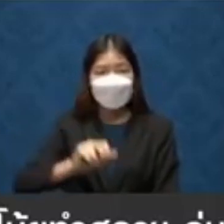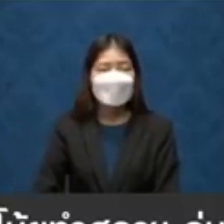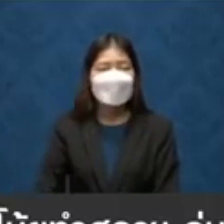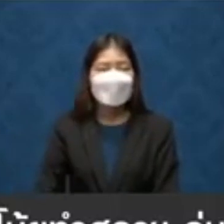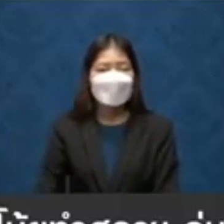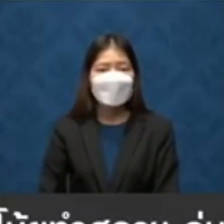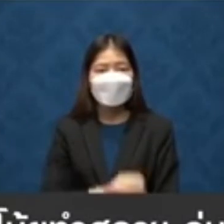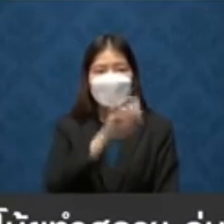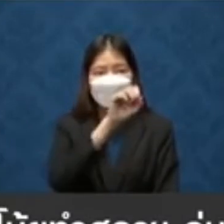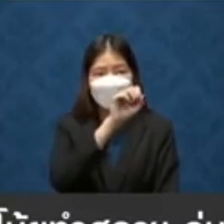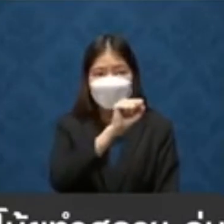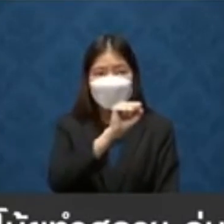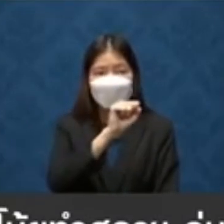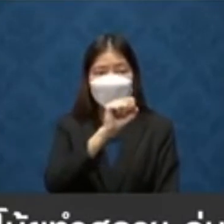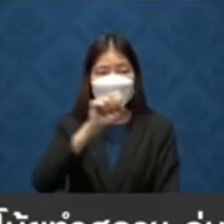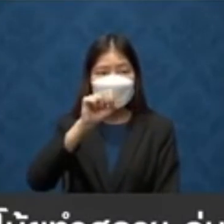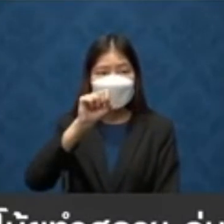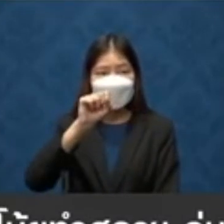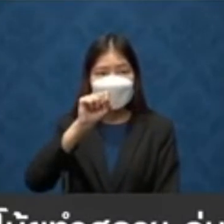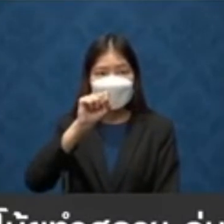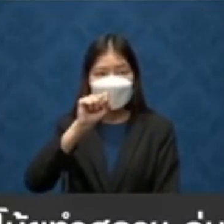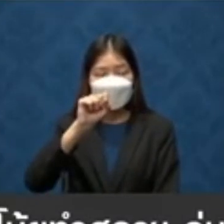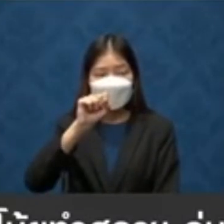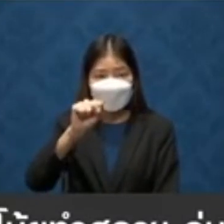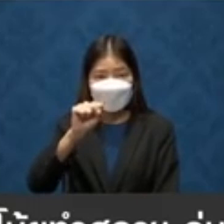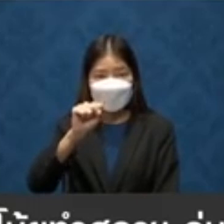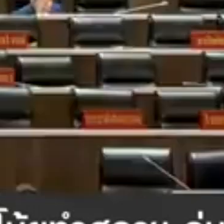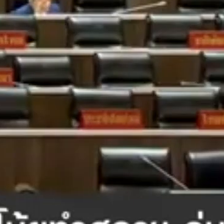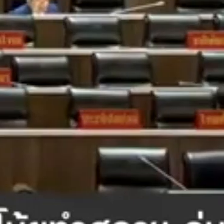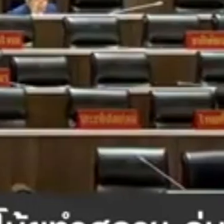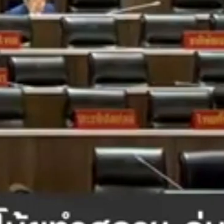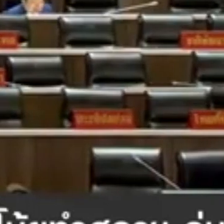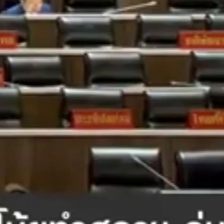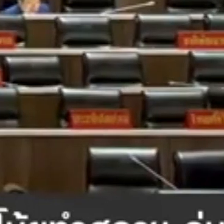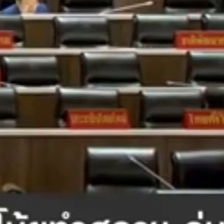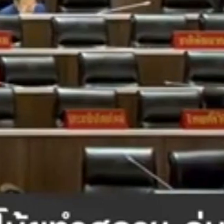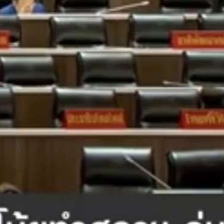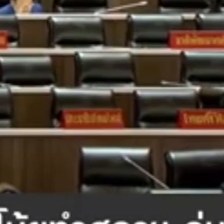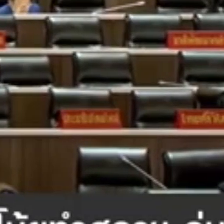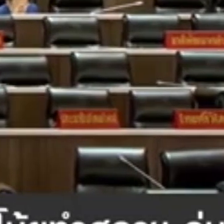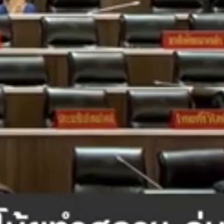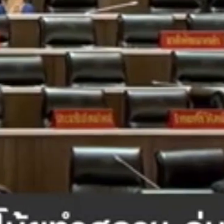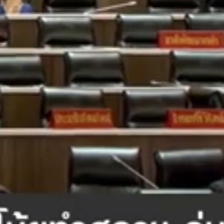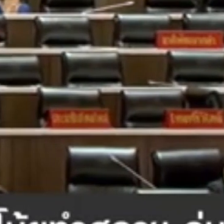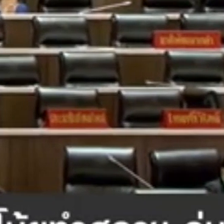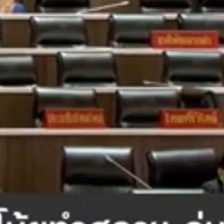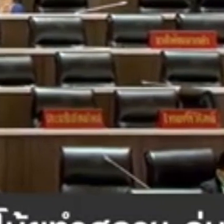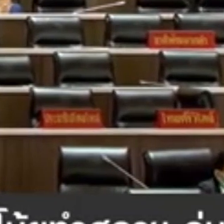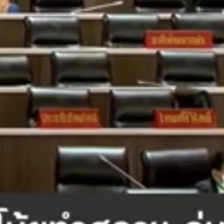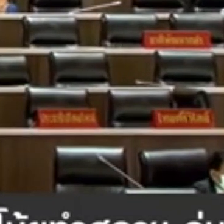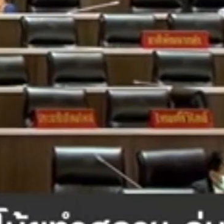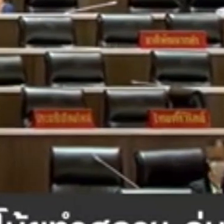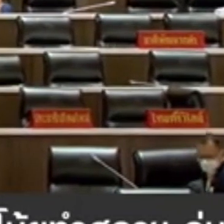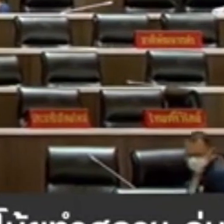31งดออกเสียง 6เป็นอันที่ประชุมมีมติไม่ให้เพิ่มมาตรา 8/1ขึ้นใหม่จากนั้นเข้าสู่การพิจารณา